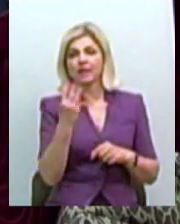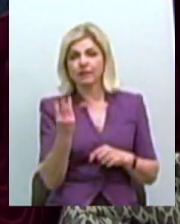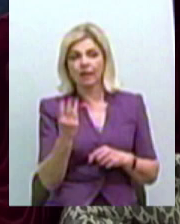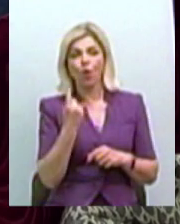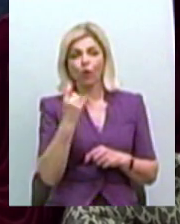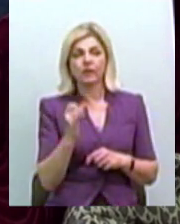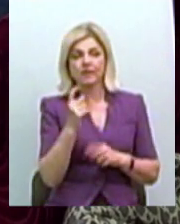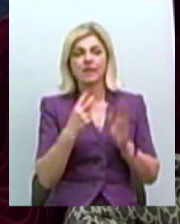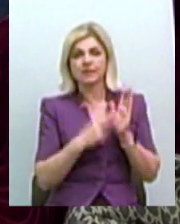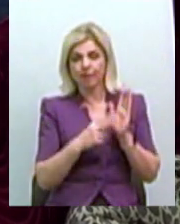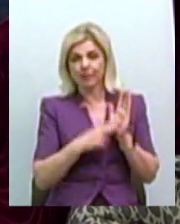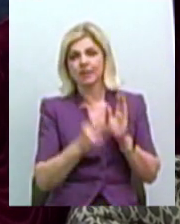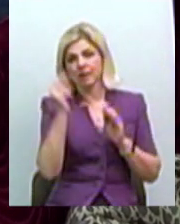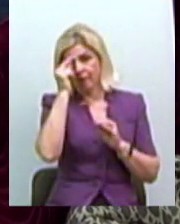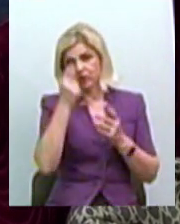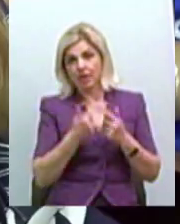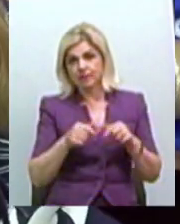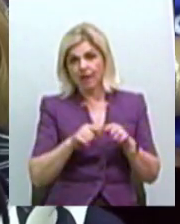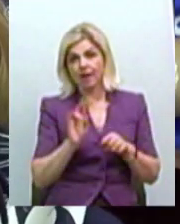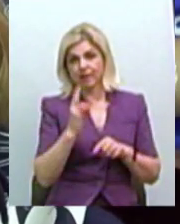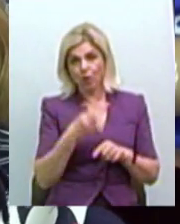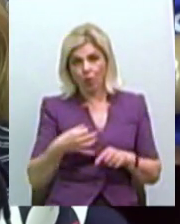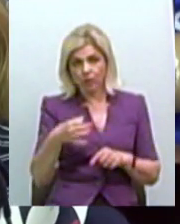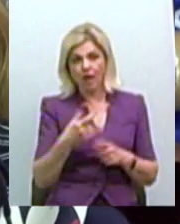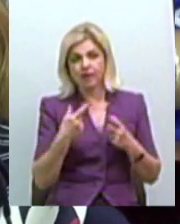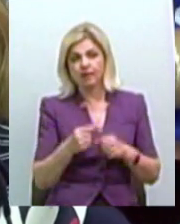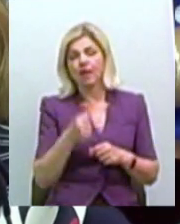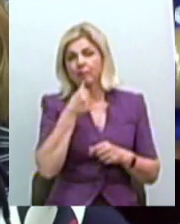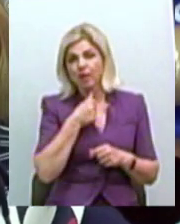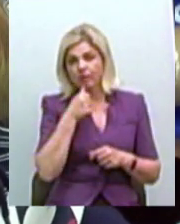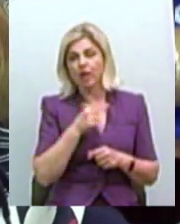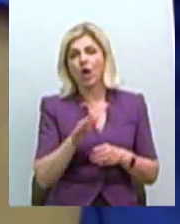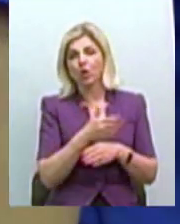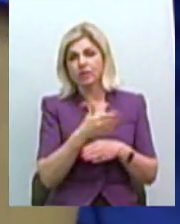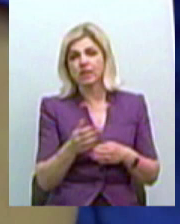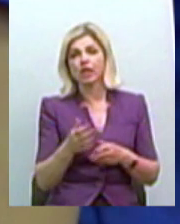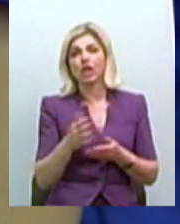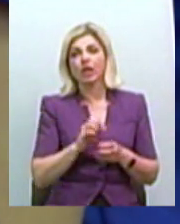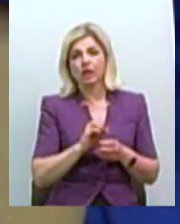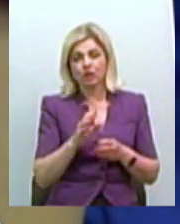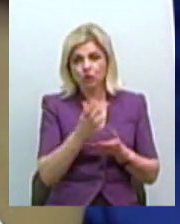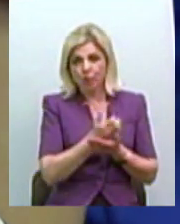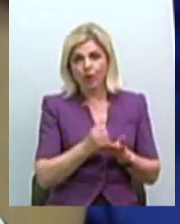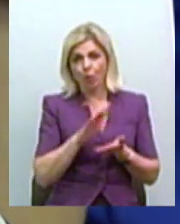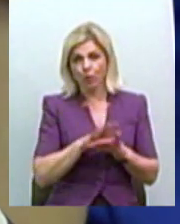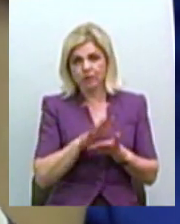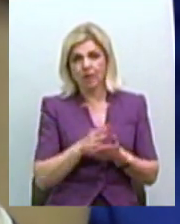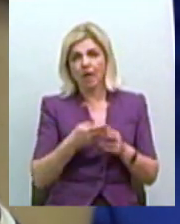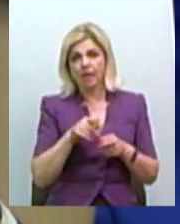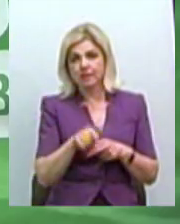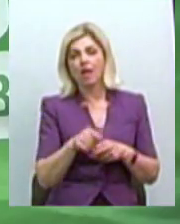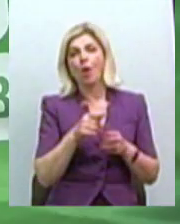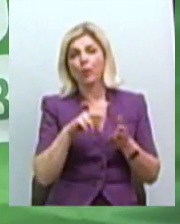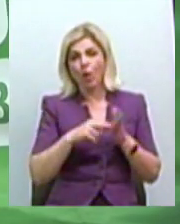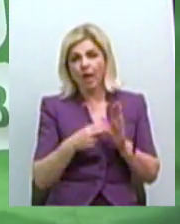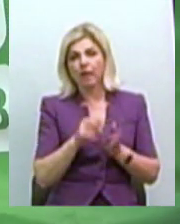один із 70 навчальних закладів Миколаївщини, де практикують роздільний збір сміття. Цей екологічний проєкт триває третій рік, і